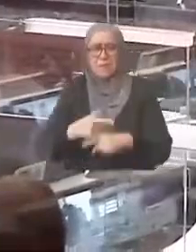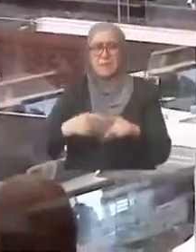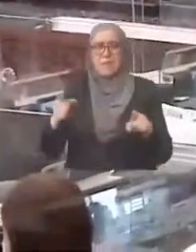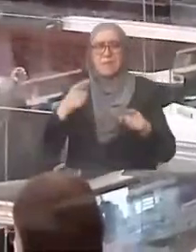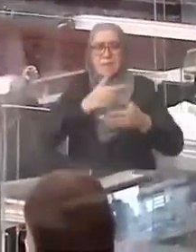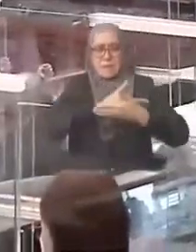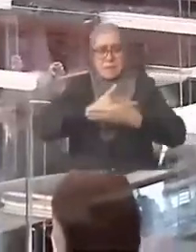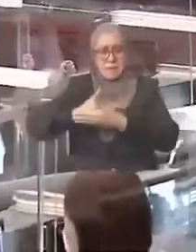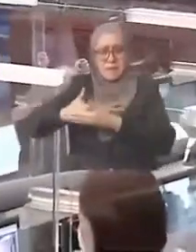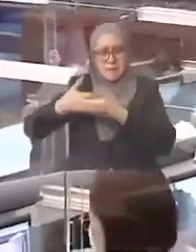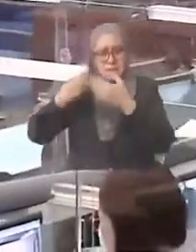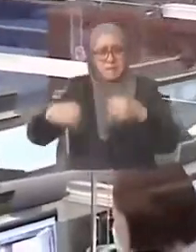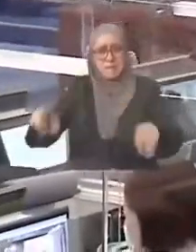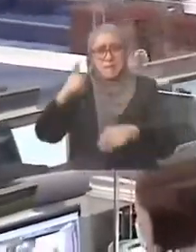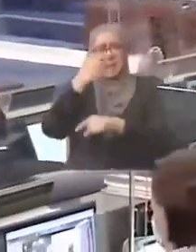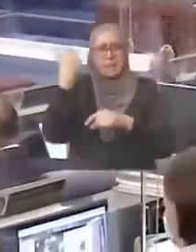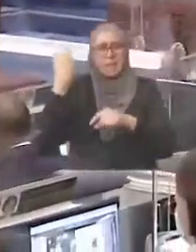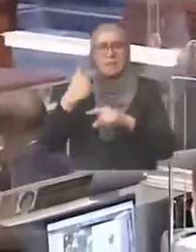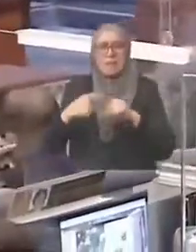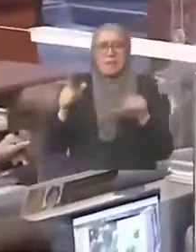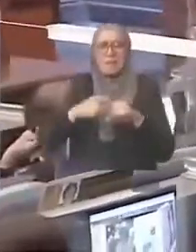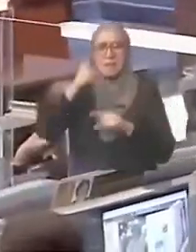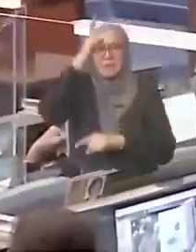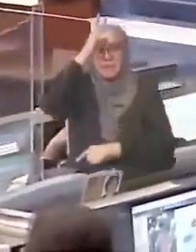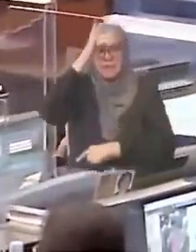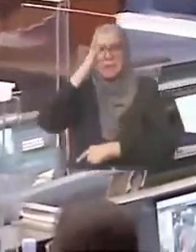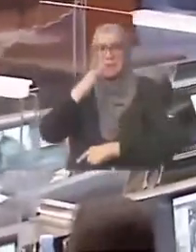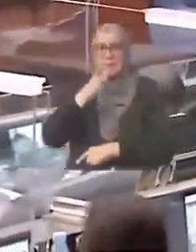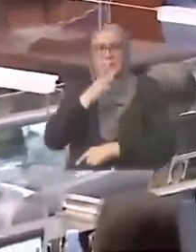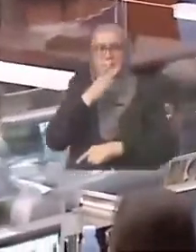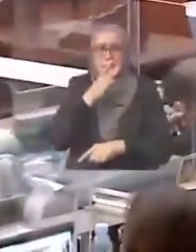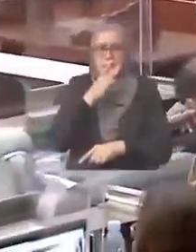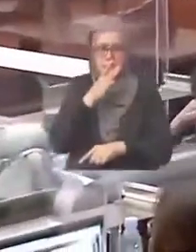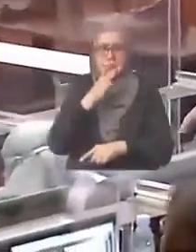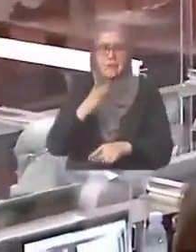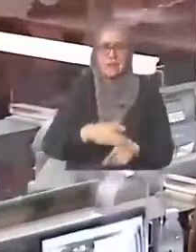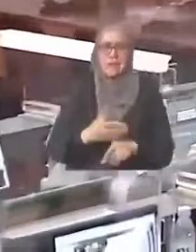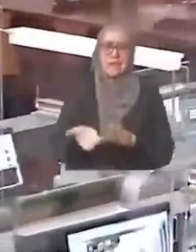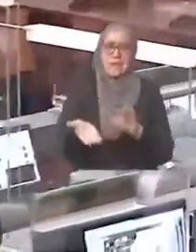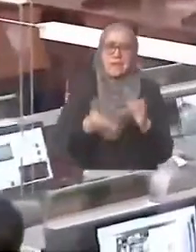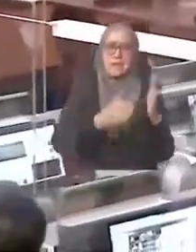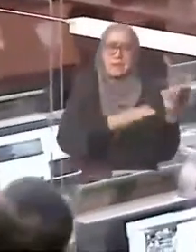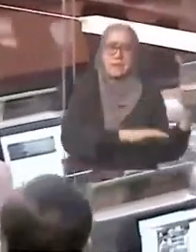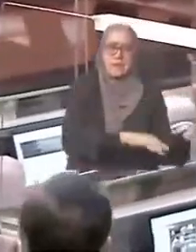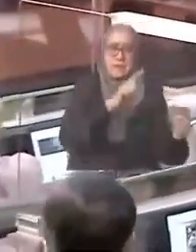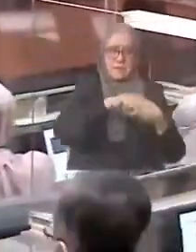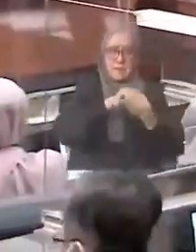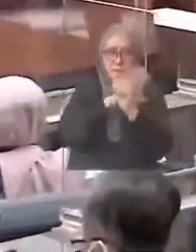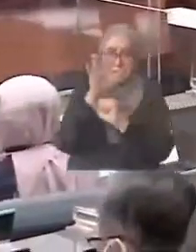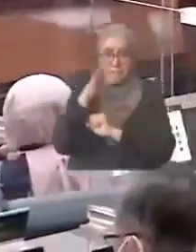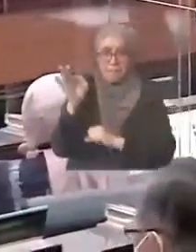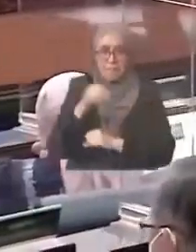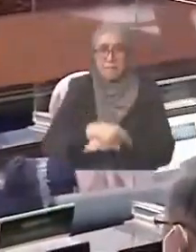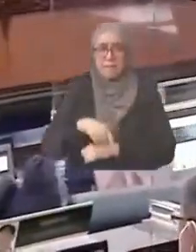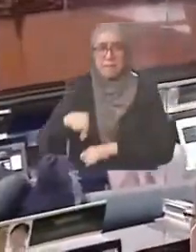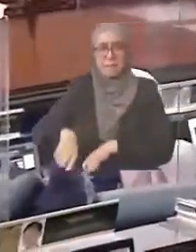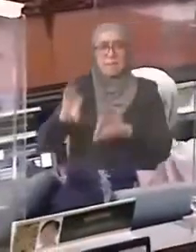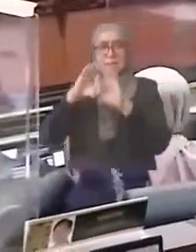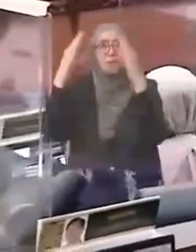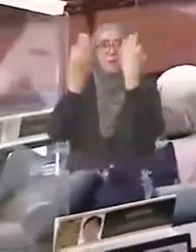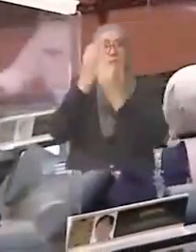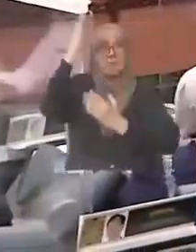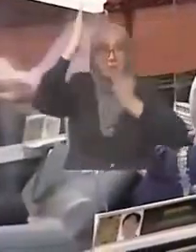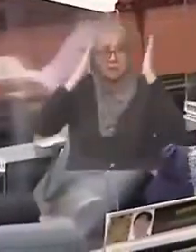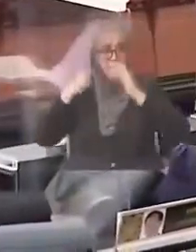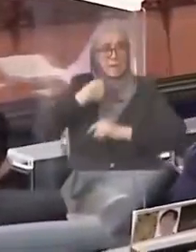buat selamanya akibat virus ini sebagai keluarga Malaysia menjadi tanggung jawab kita untuk memastikan masa depan anak-anak